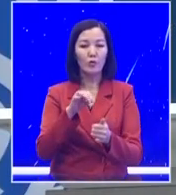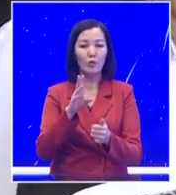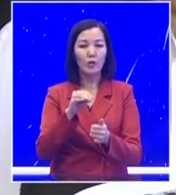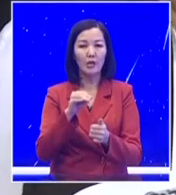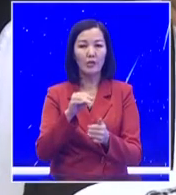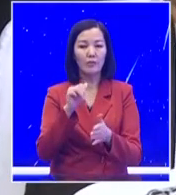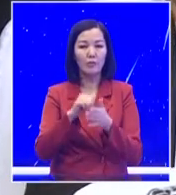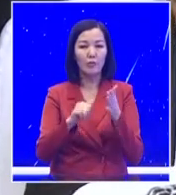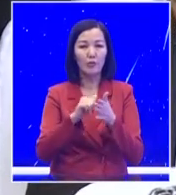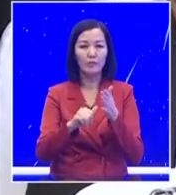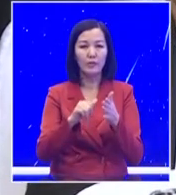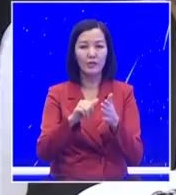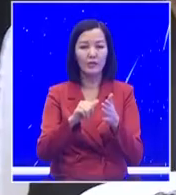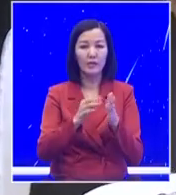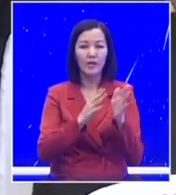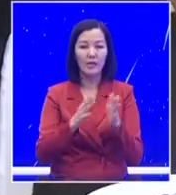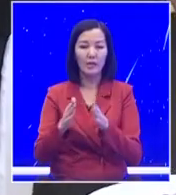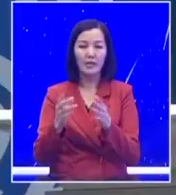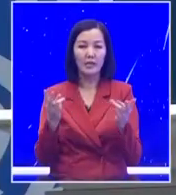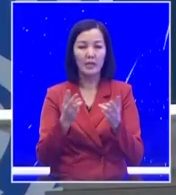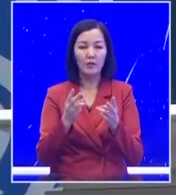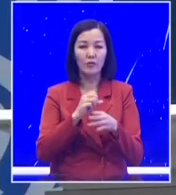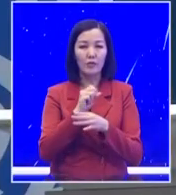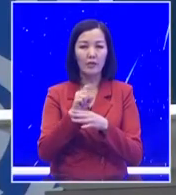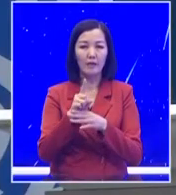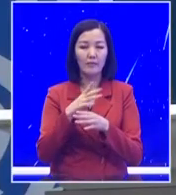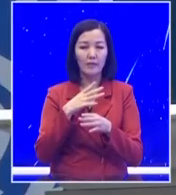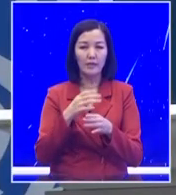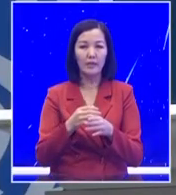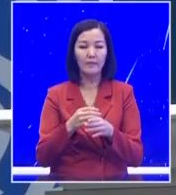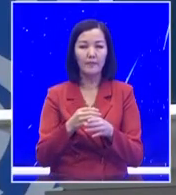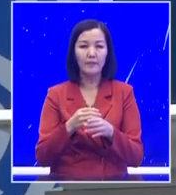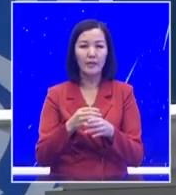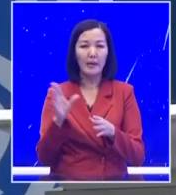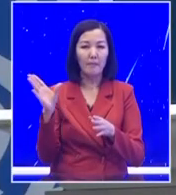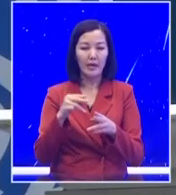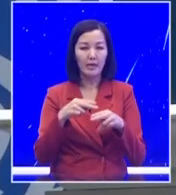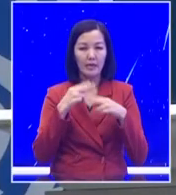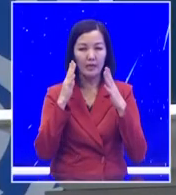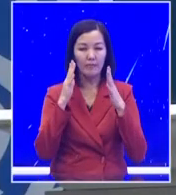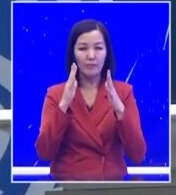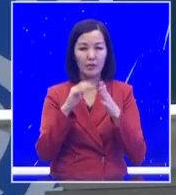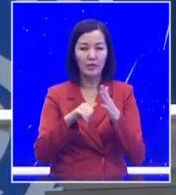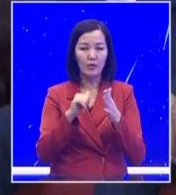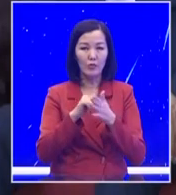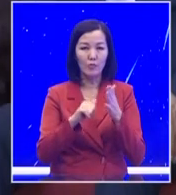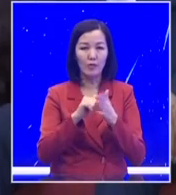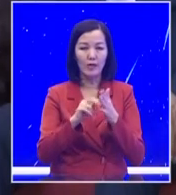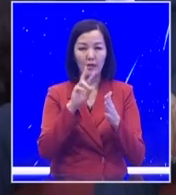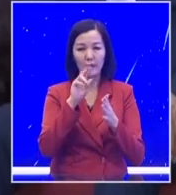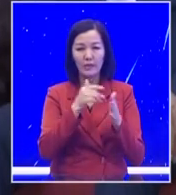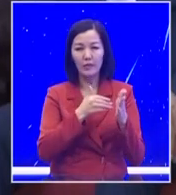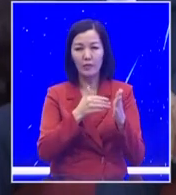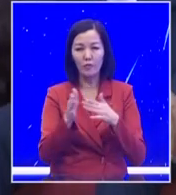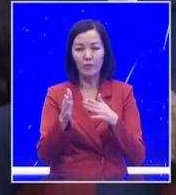бұл кемшіліктерді ретке келтіруді тапсырды. Аталған кемшіліктерді ескере келе, Алакөл ауданының әкіміне, жергілікті